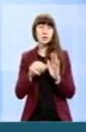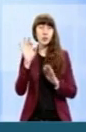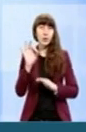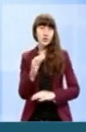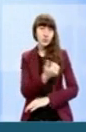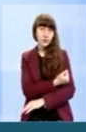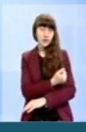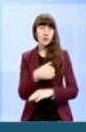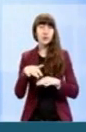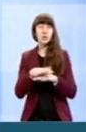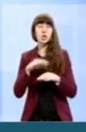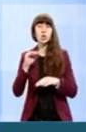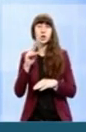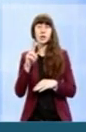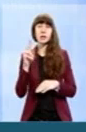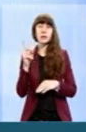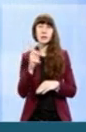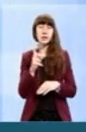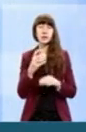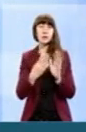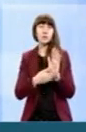94,6%, сферы жилищно-коммунального хозяйства